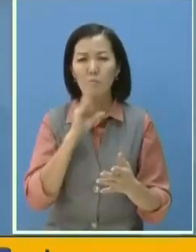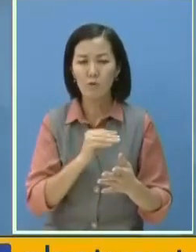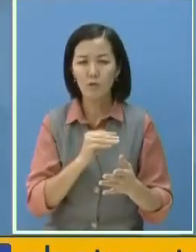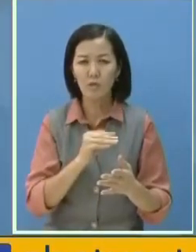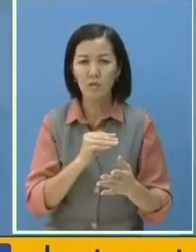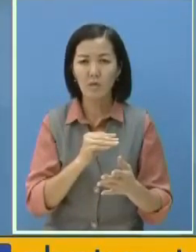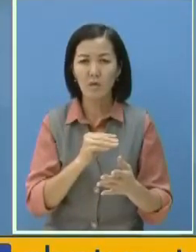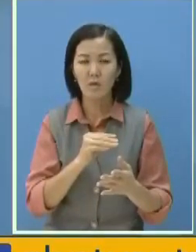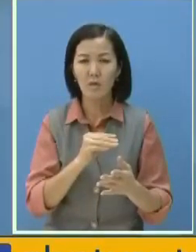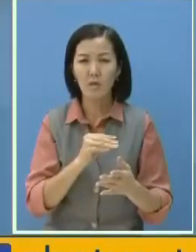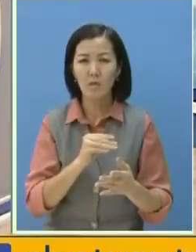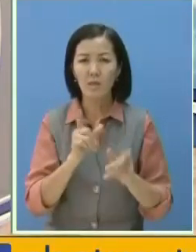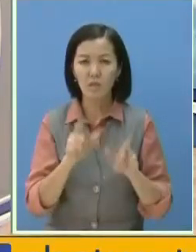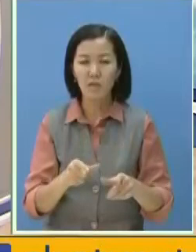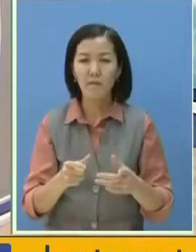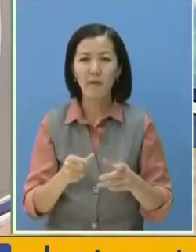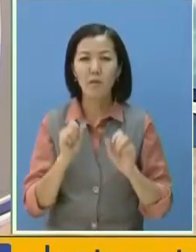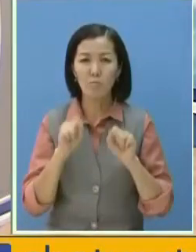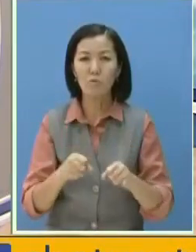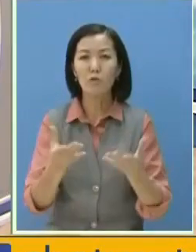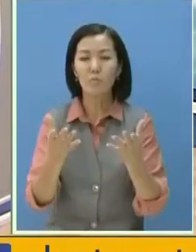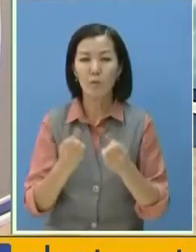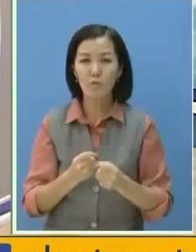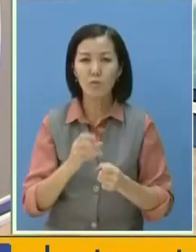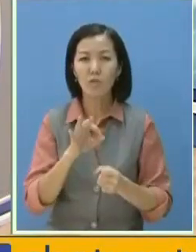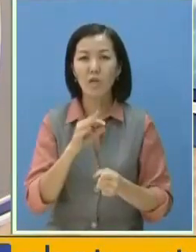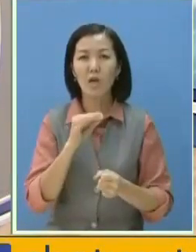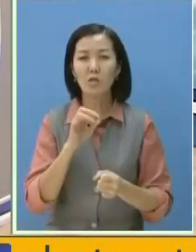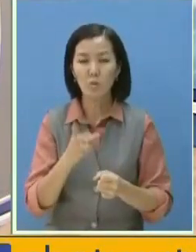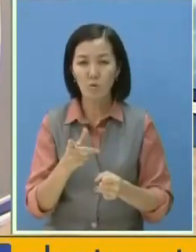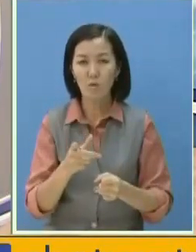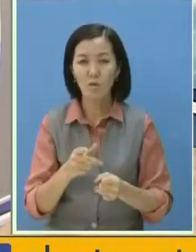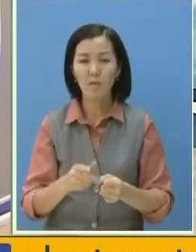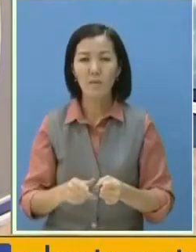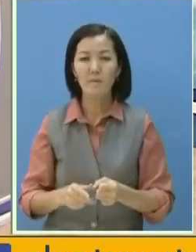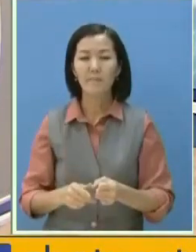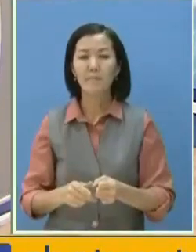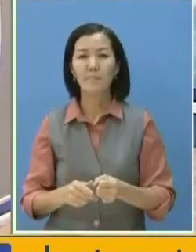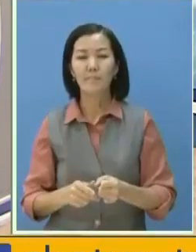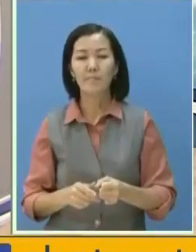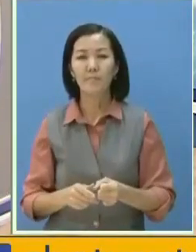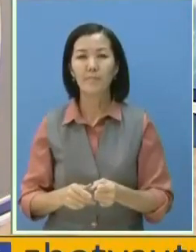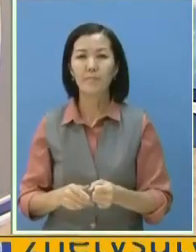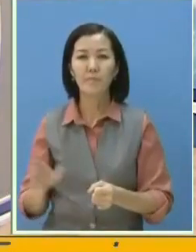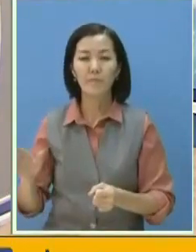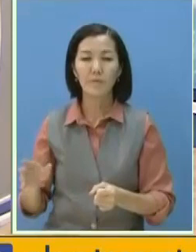и вот такие ощущения болезненные очень, да. Они действительно присутствуют. Не у всех, конечно, но бывают,